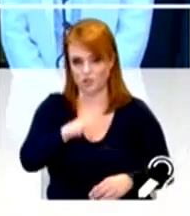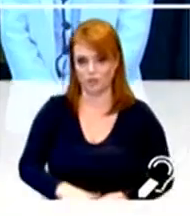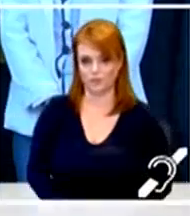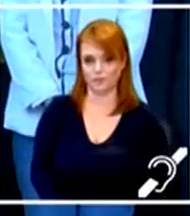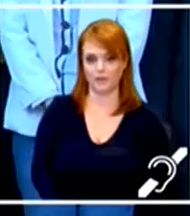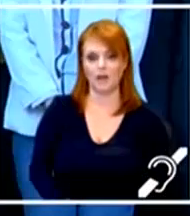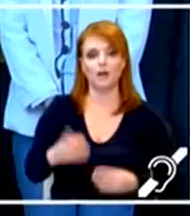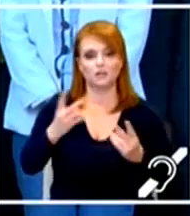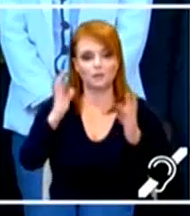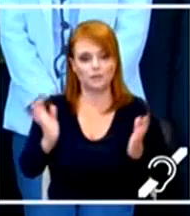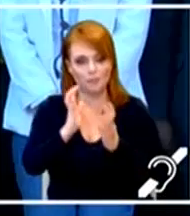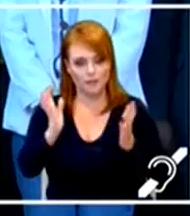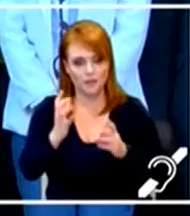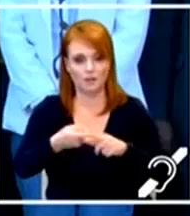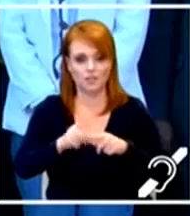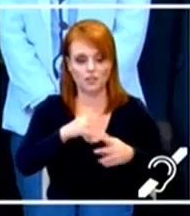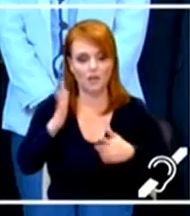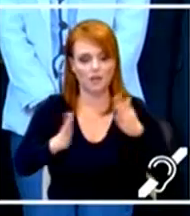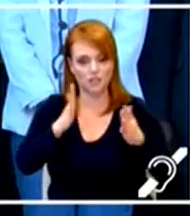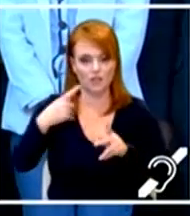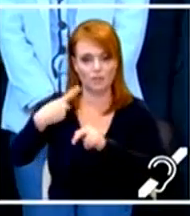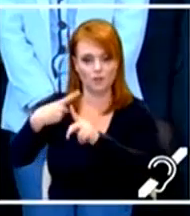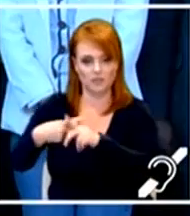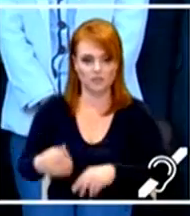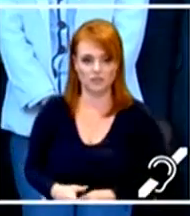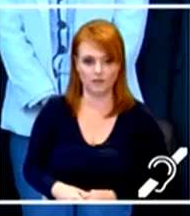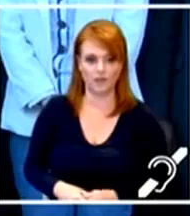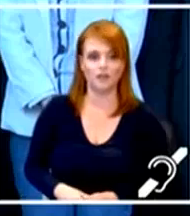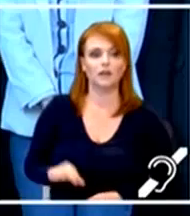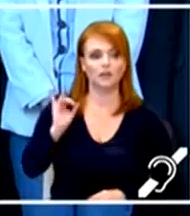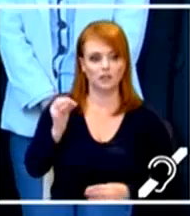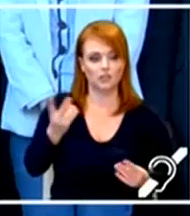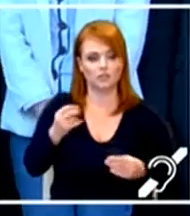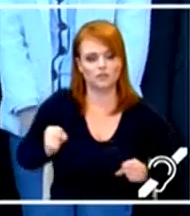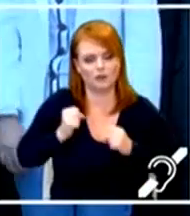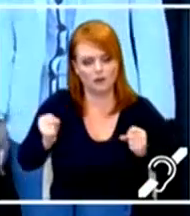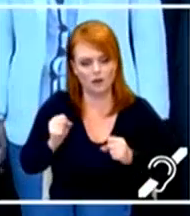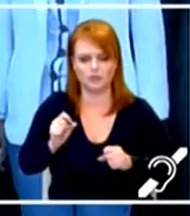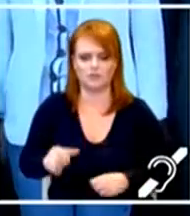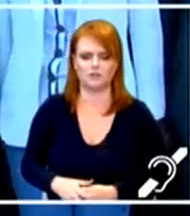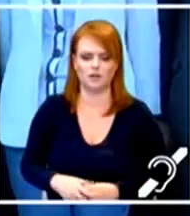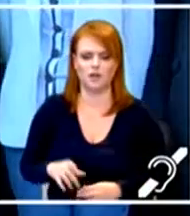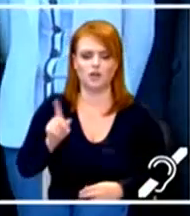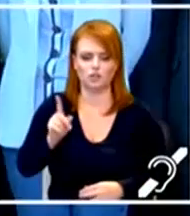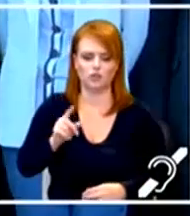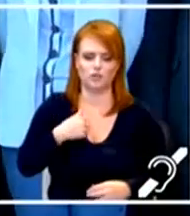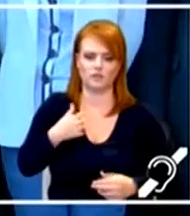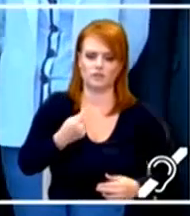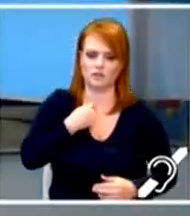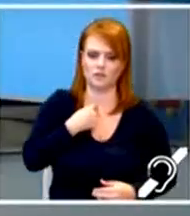Să păstrăm această energie pozitivă și să dăm tot ce avem pentru a câștiga sprijinul și votul alegătorilor.